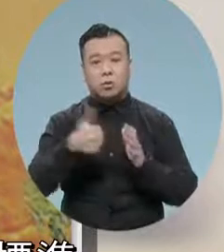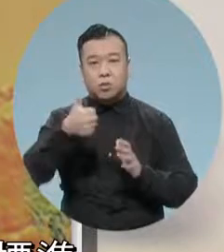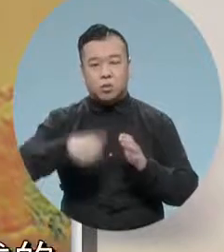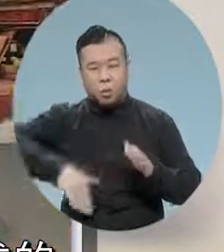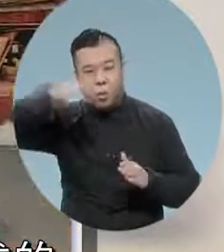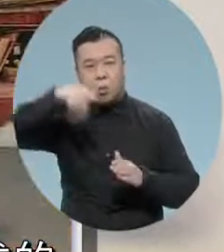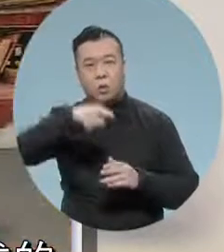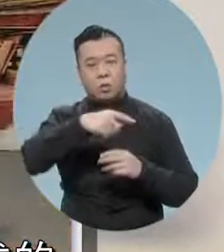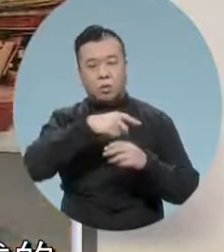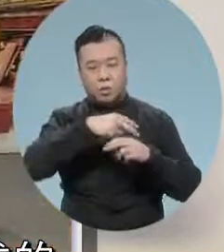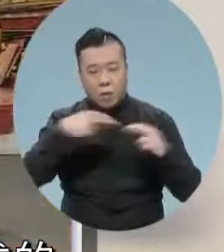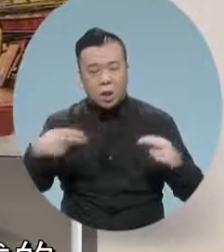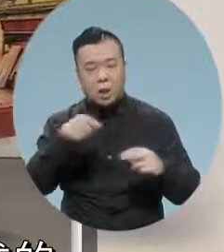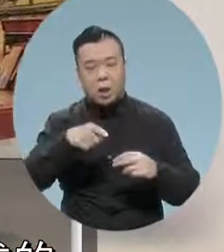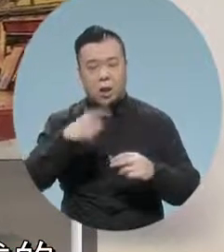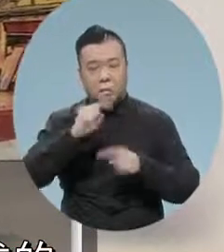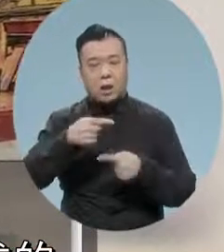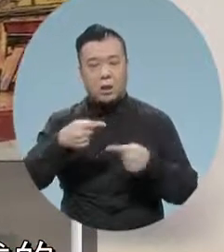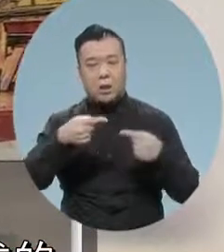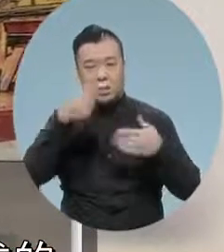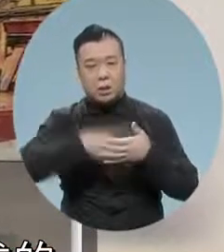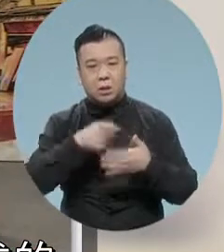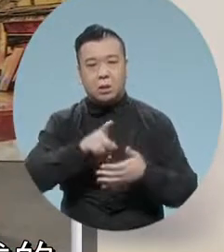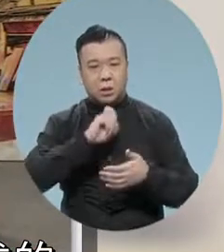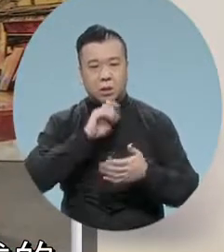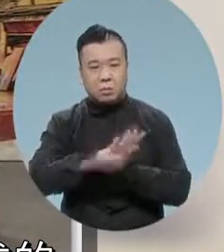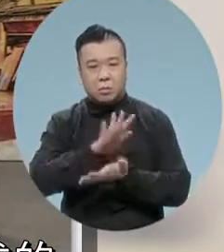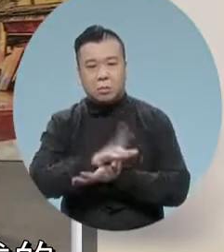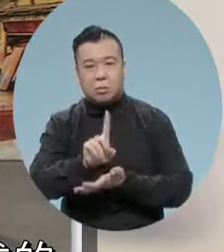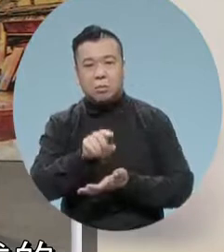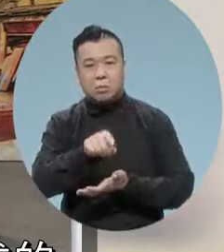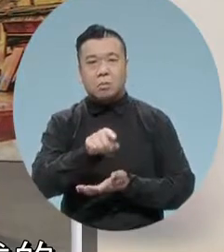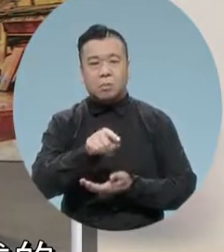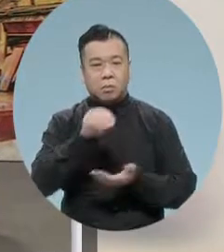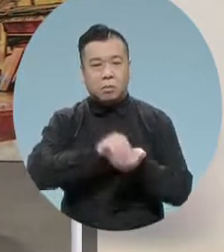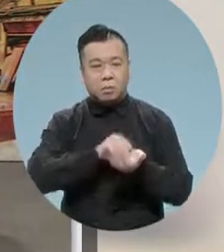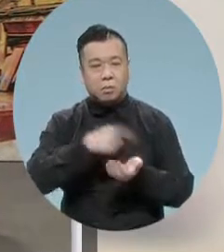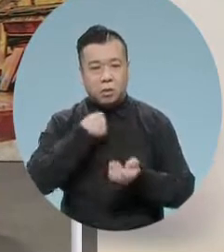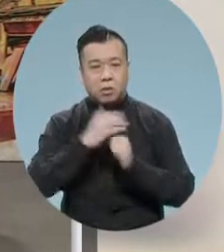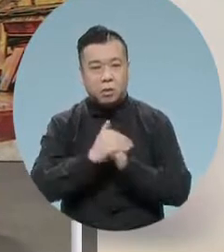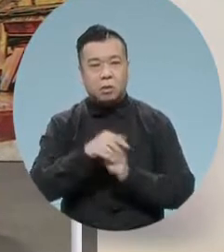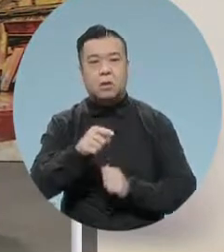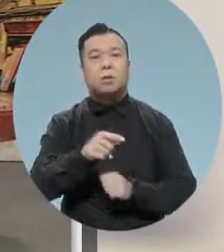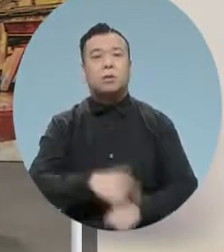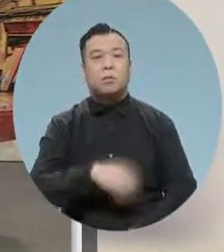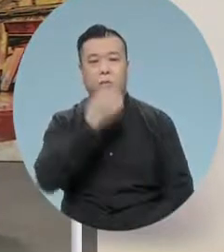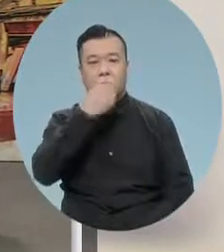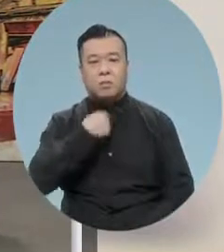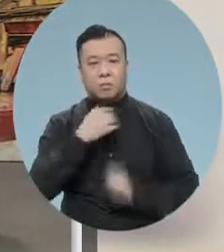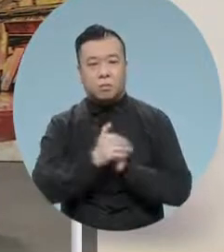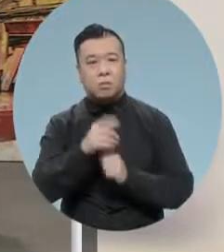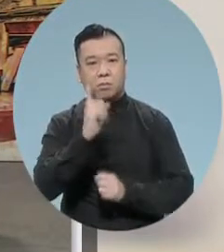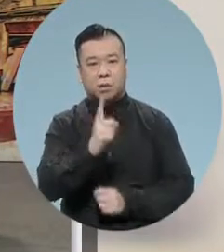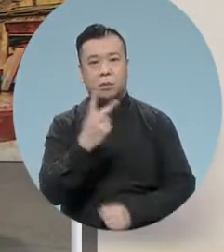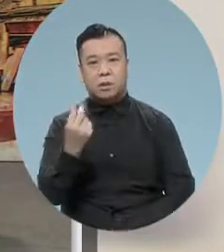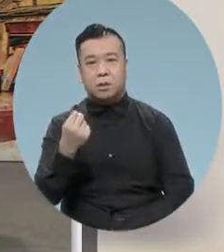准。我举个例子，对于桥梁的寿命呢，是有一定的要求的。例如香港要求是